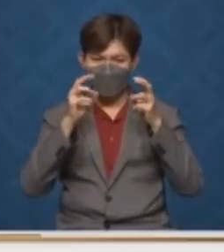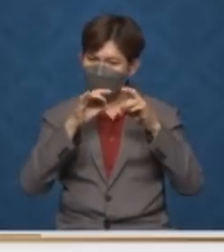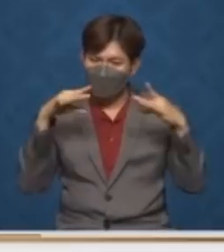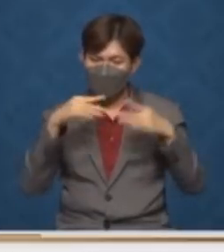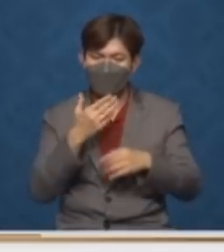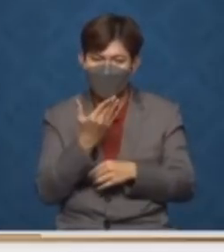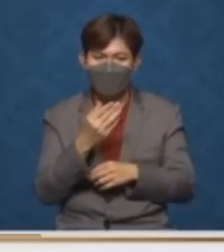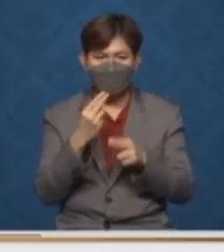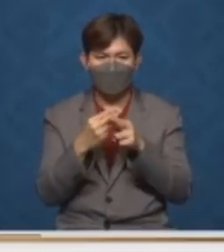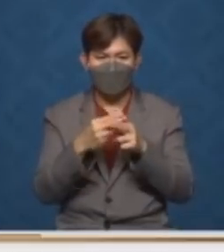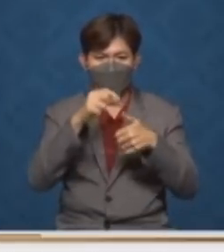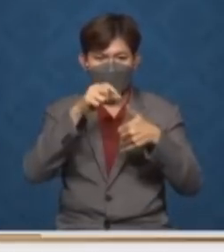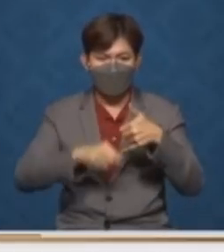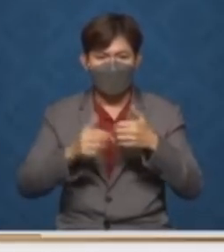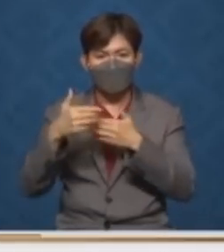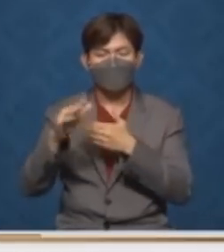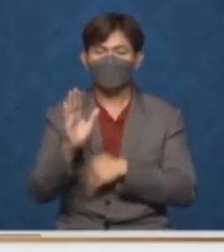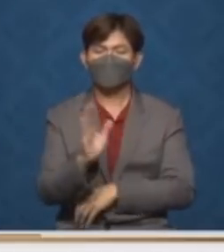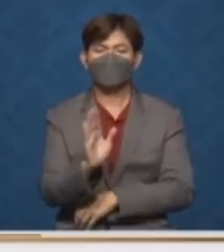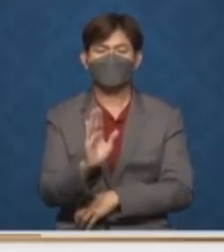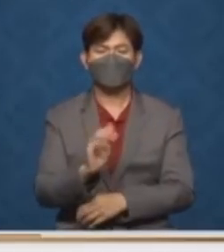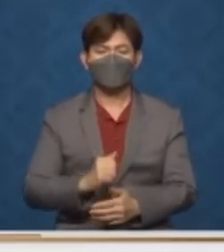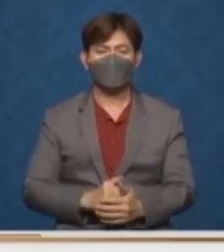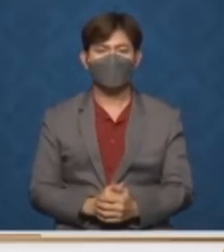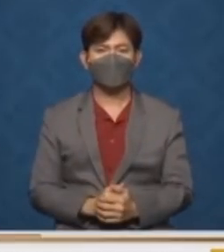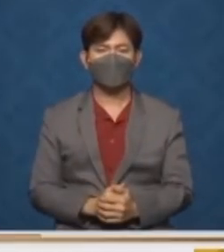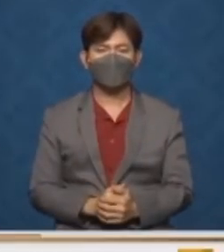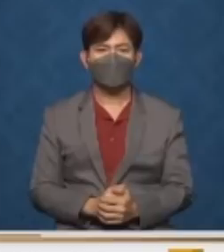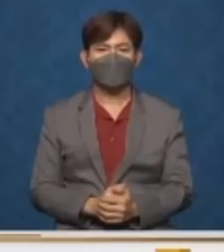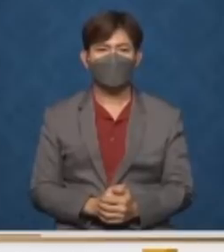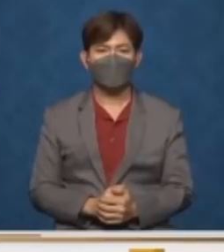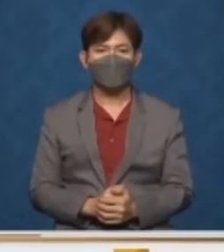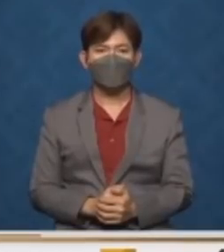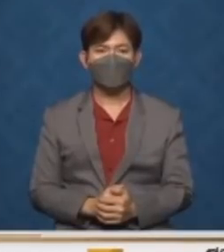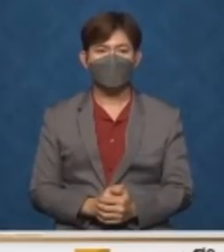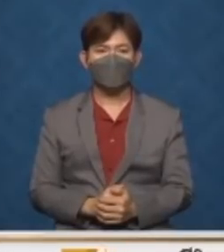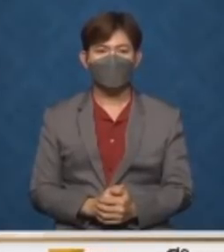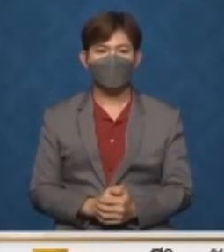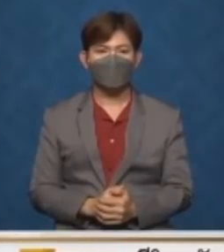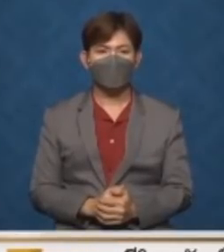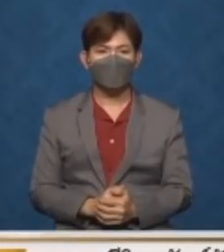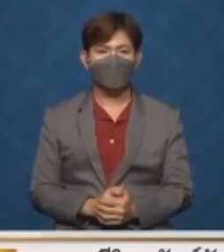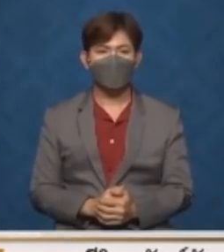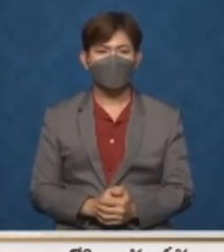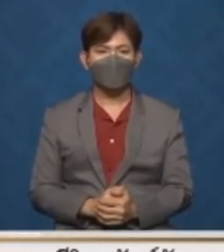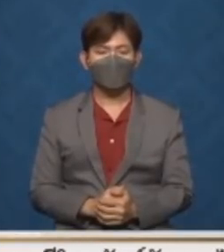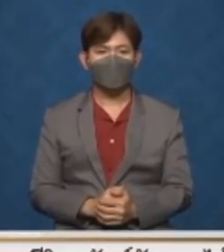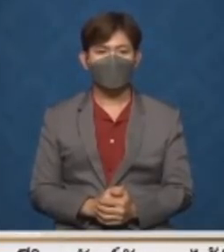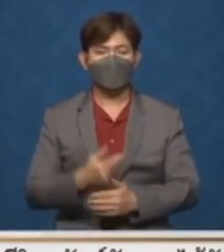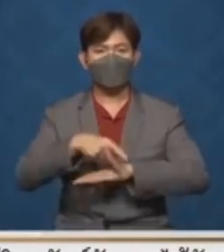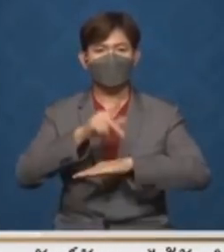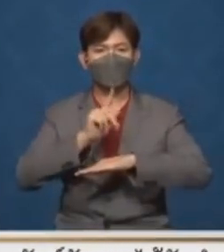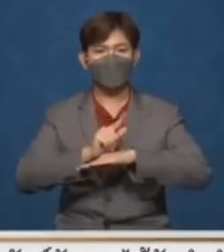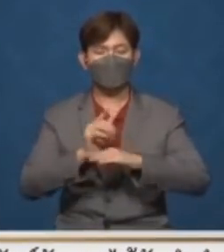ีงบุคคลไปหนอย ครัแร์นครับareeh ใช่ครั เชือนขอโทษรครักับ เฮีท